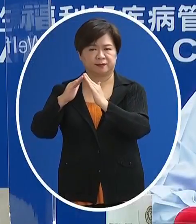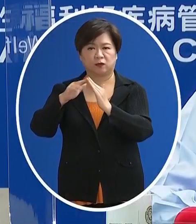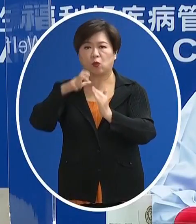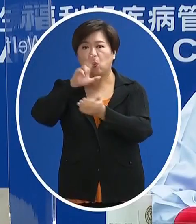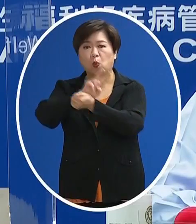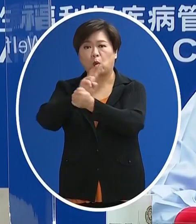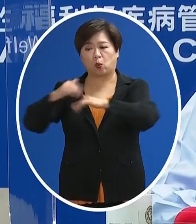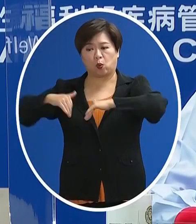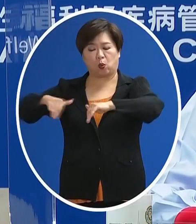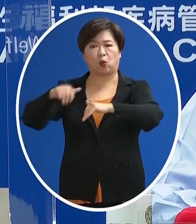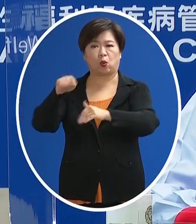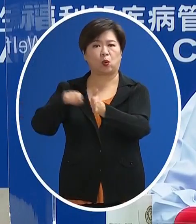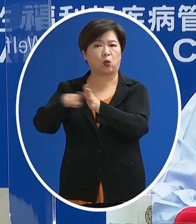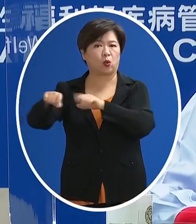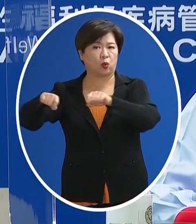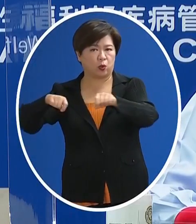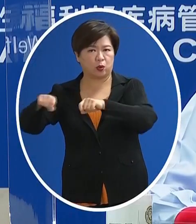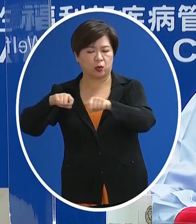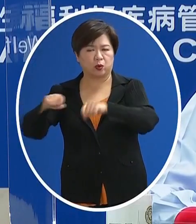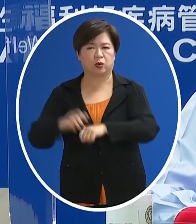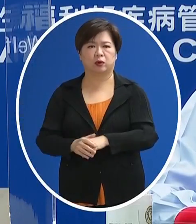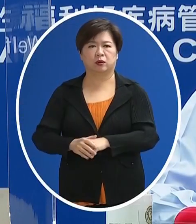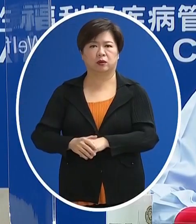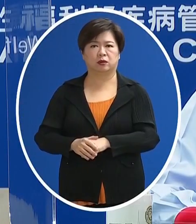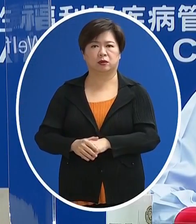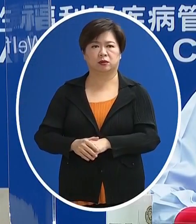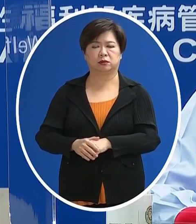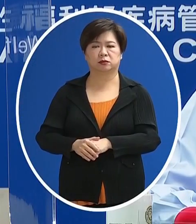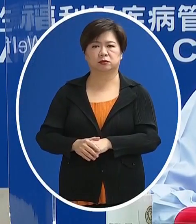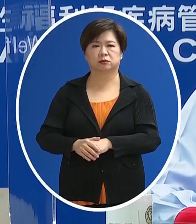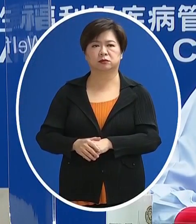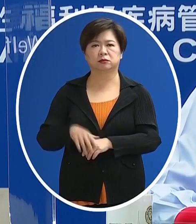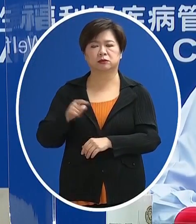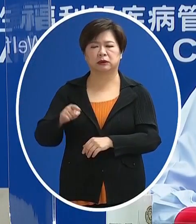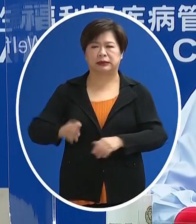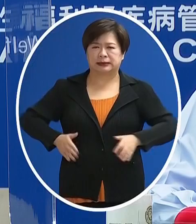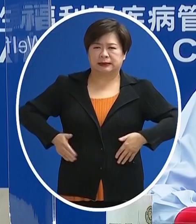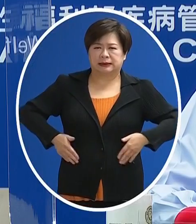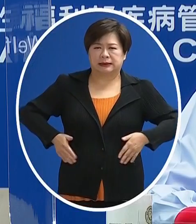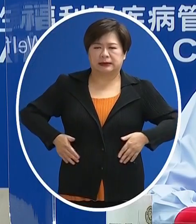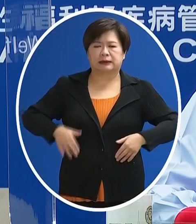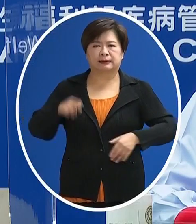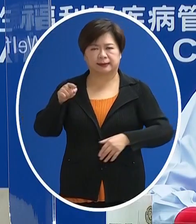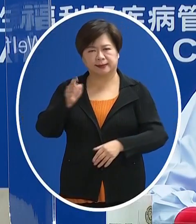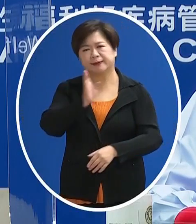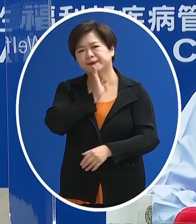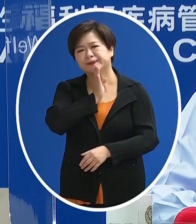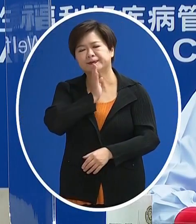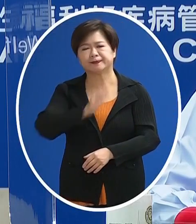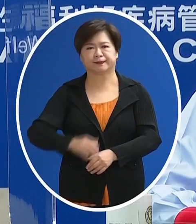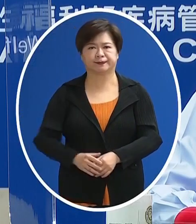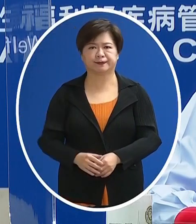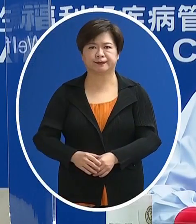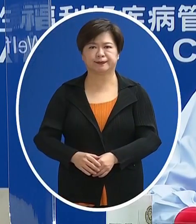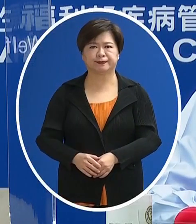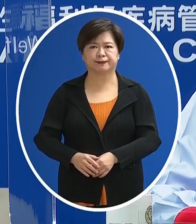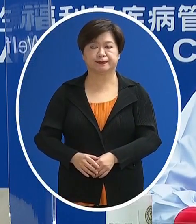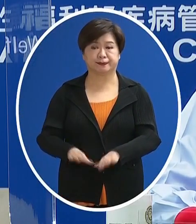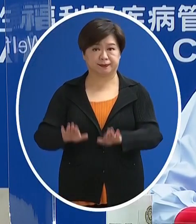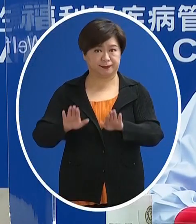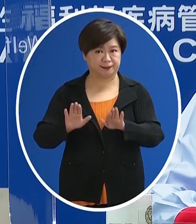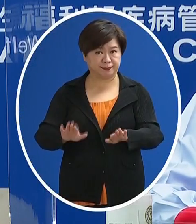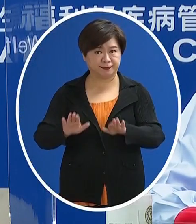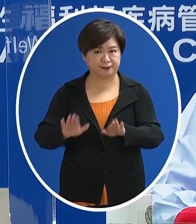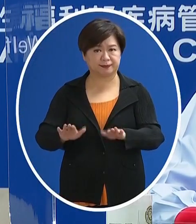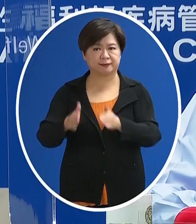基本上这个专案哈，宣布的非常的哈，相对的仓促了哈，相对的仓促。那基本上现在有